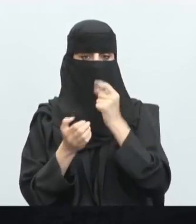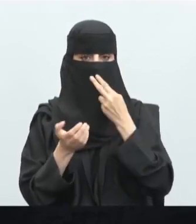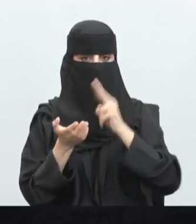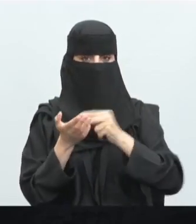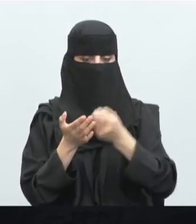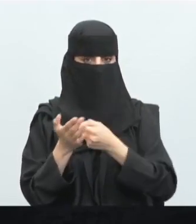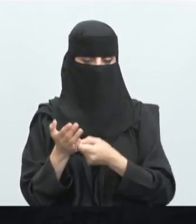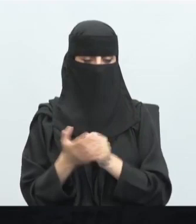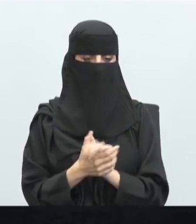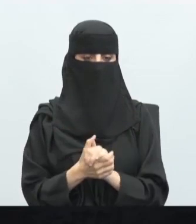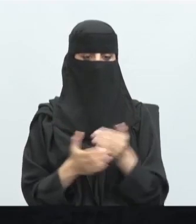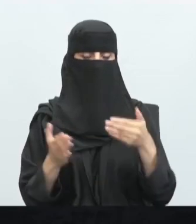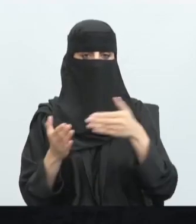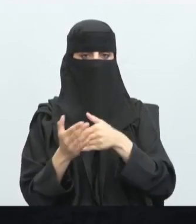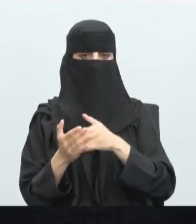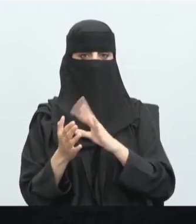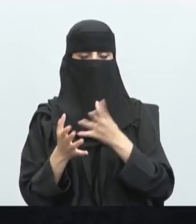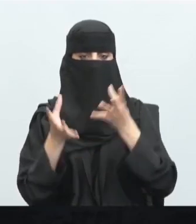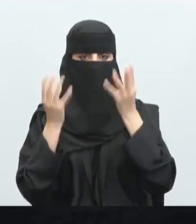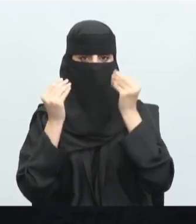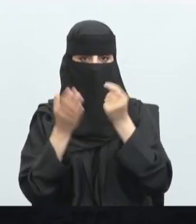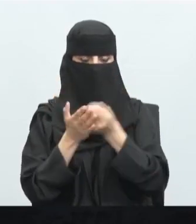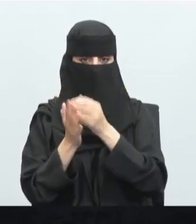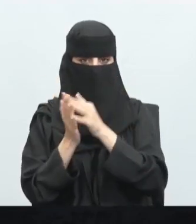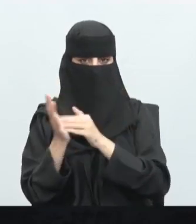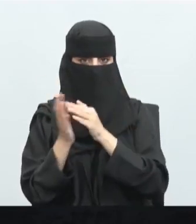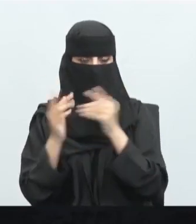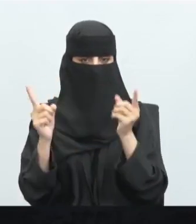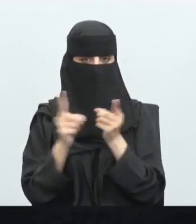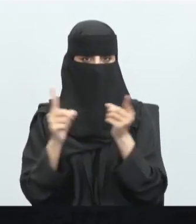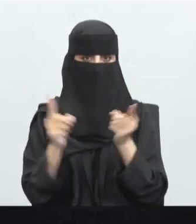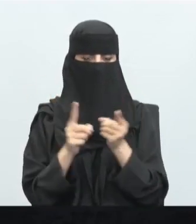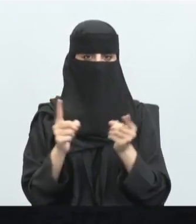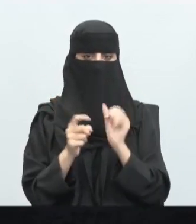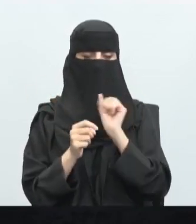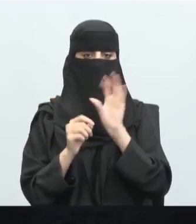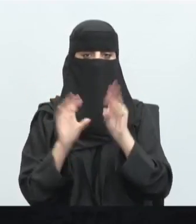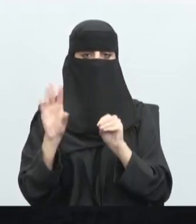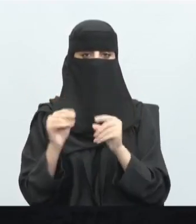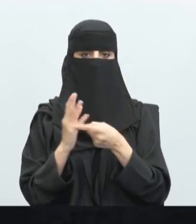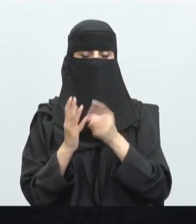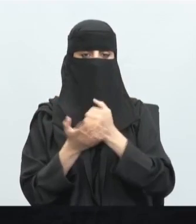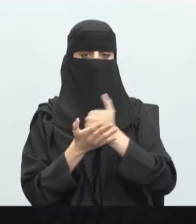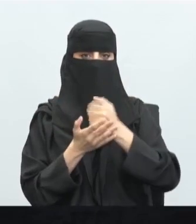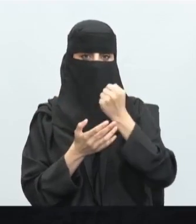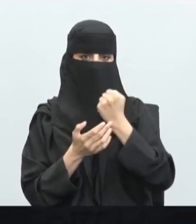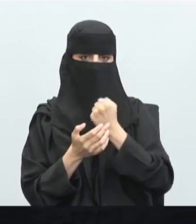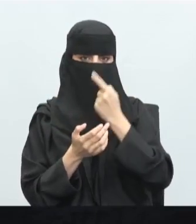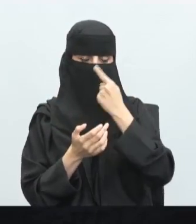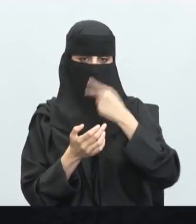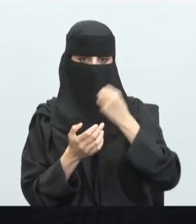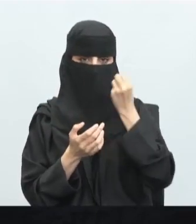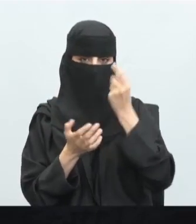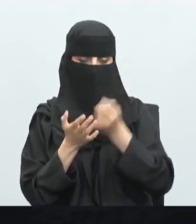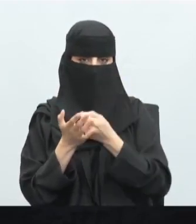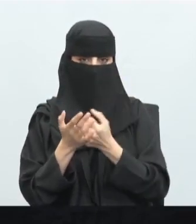اخيرا اتعلم من التلخيص كيف استطعت ان الخص قصه باسلوبي وكتابتي